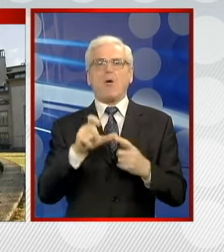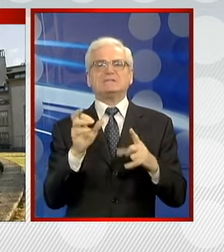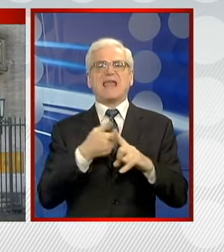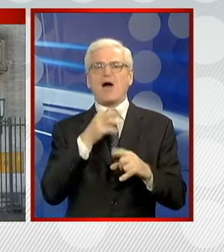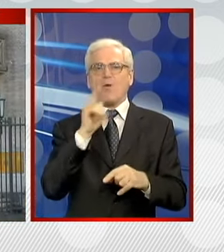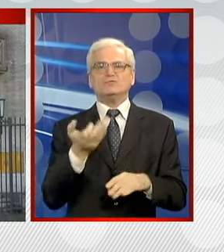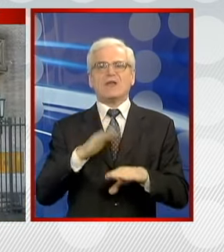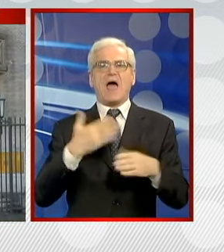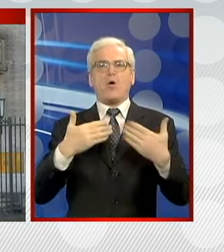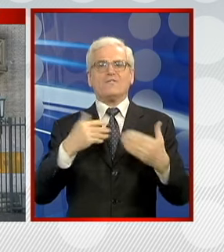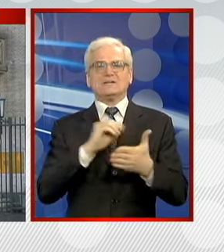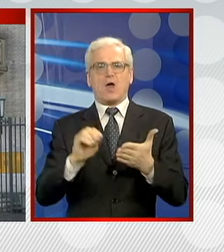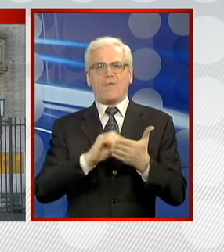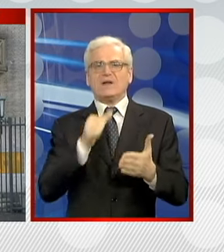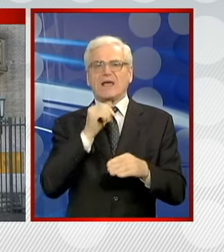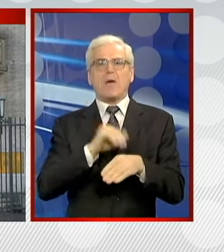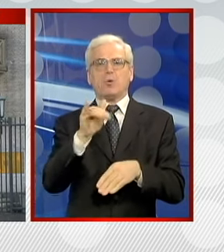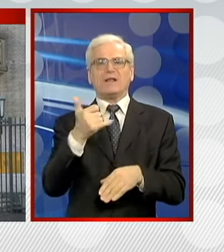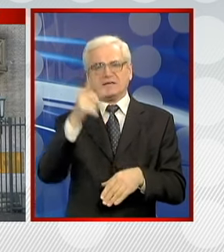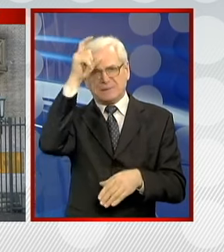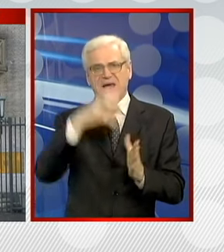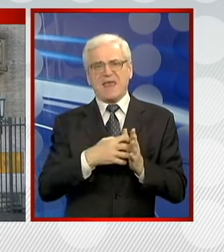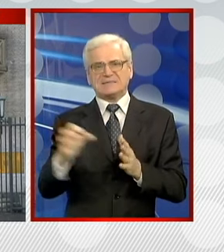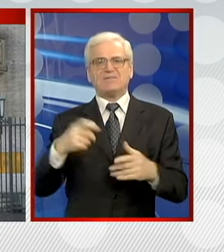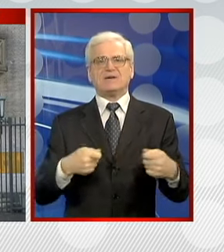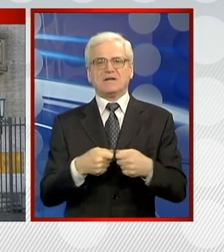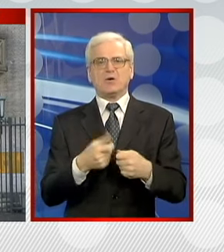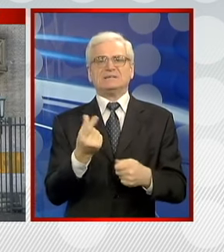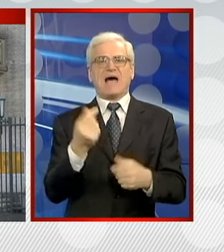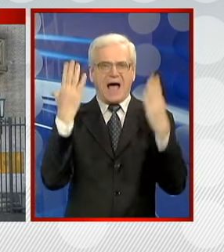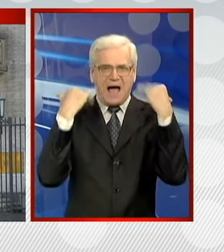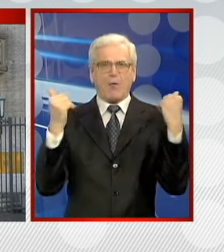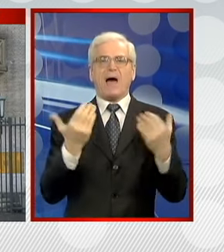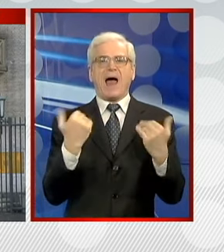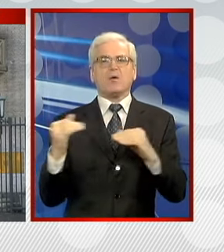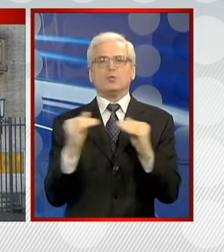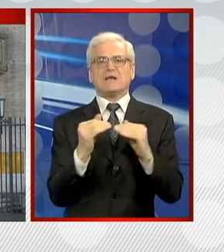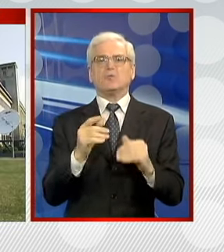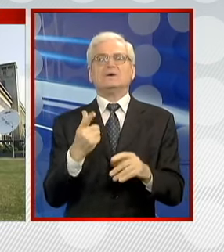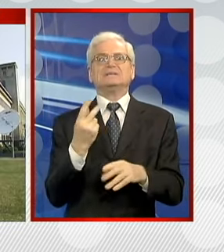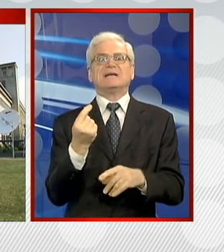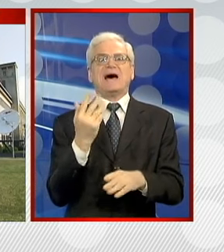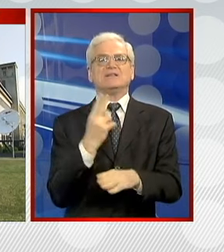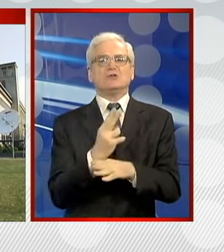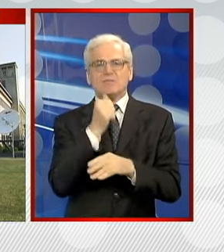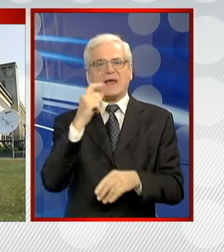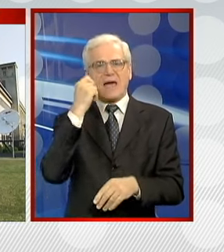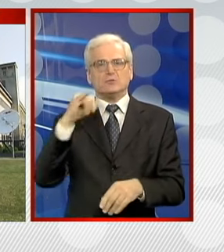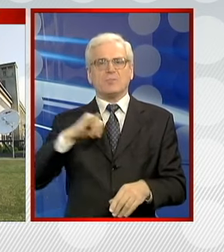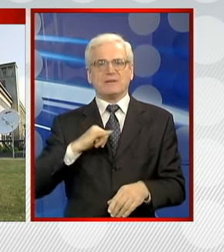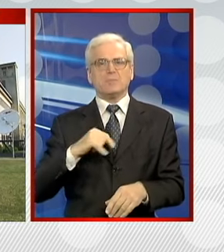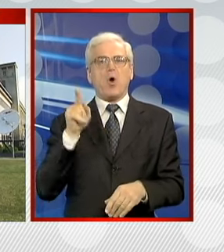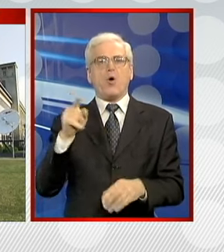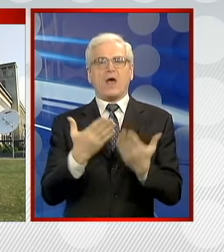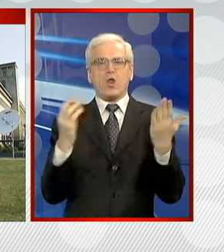na konferenciji za novinare i poručio da će Srbija nastaviti saradnju sa Hagom, ali u skladu sa državnim i nacionalnim interesima. On